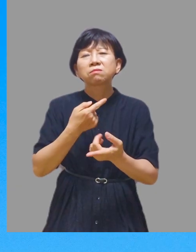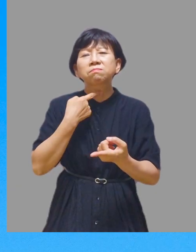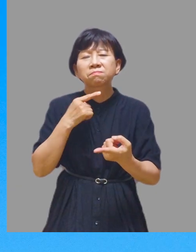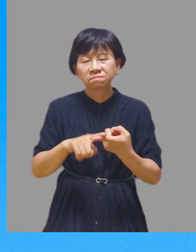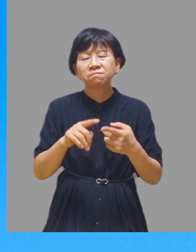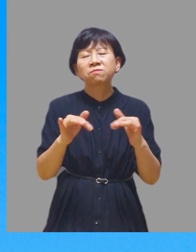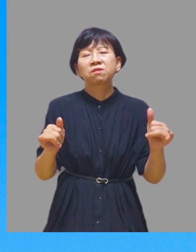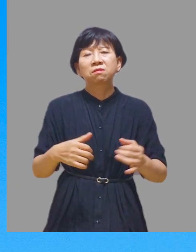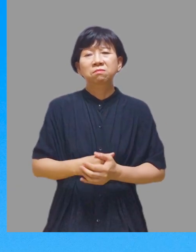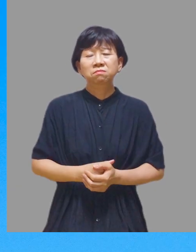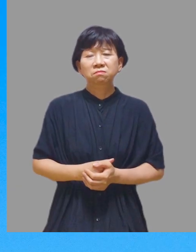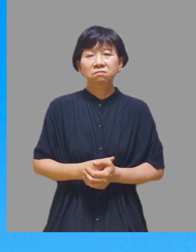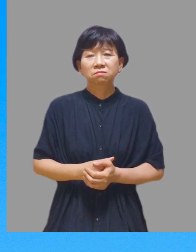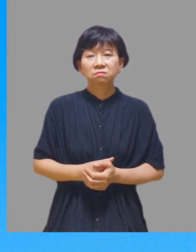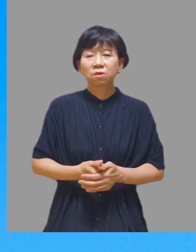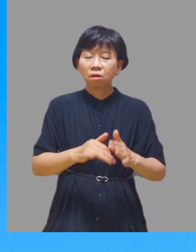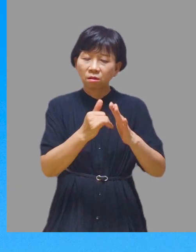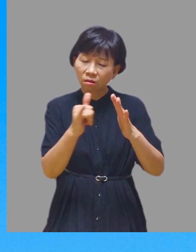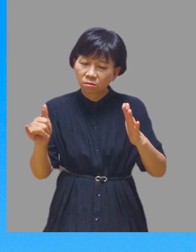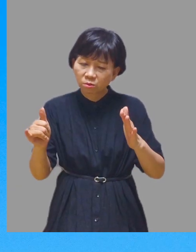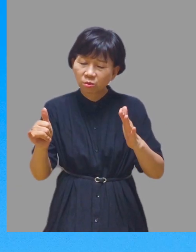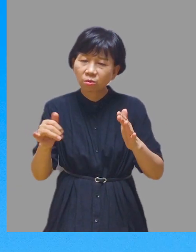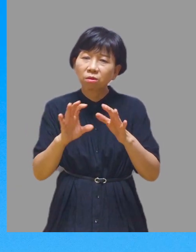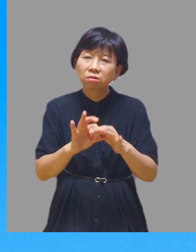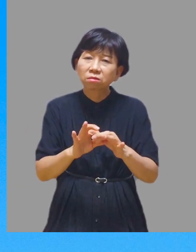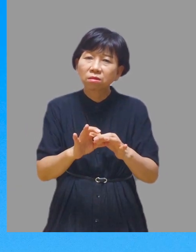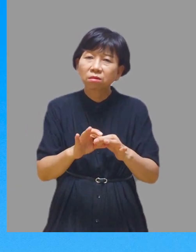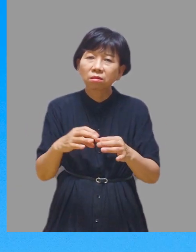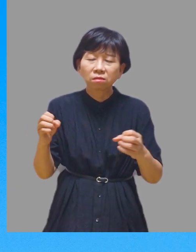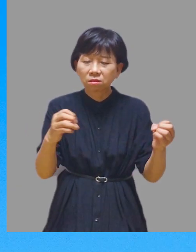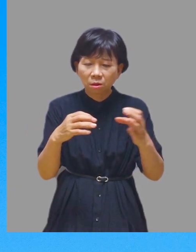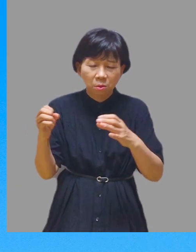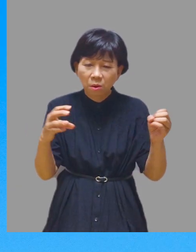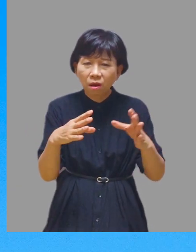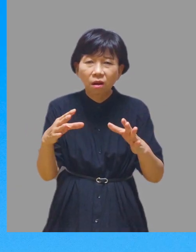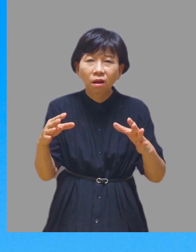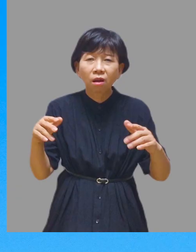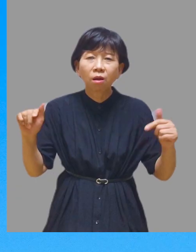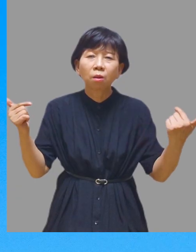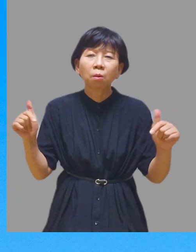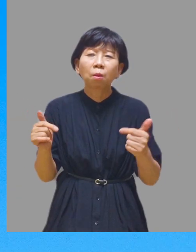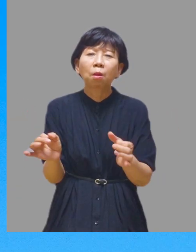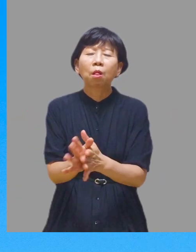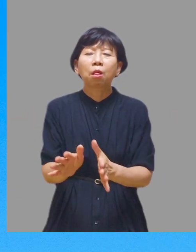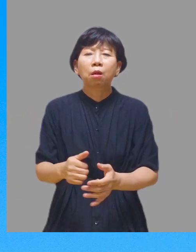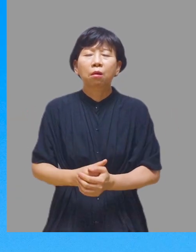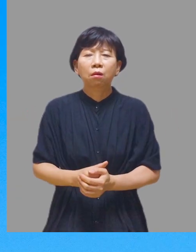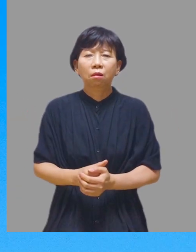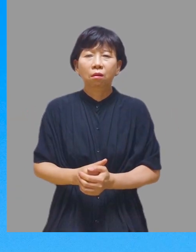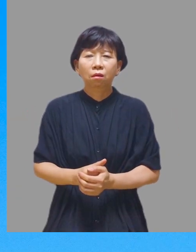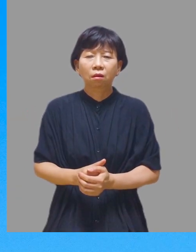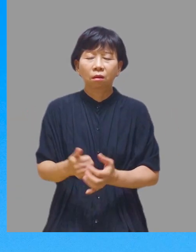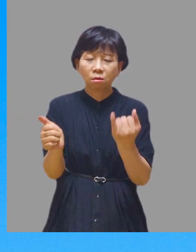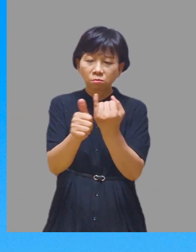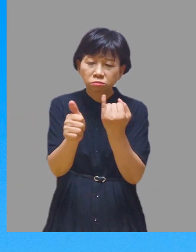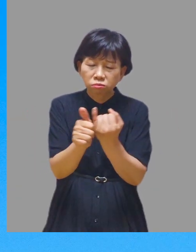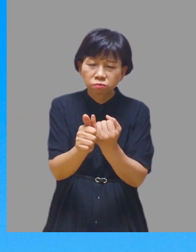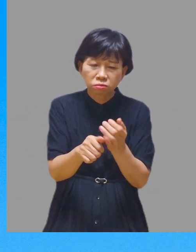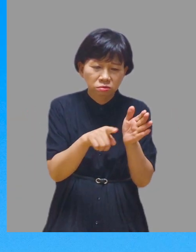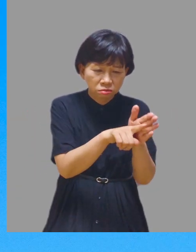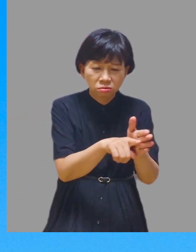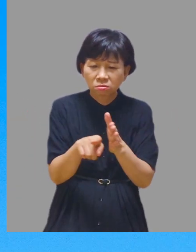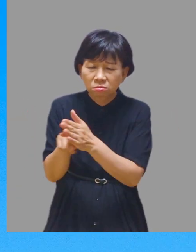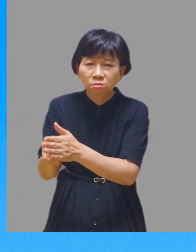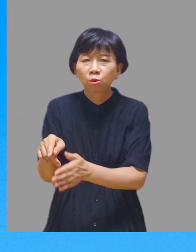우리의 가정은 어떨까요? 대화가 사라졌어요. 서로 부부간에 신뢰하지